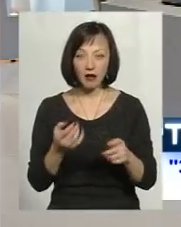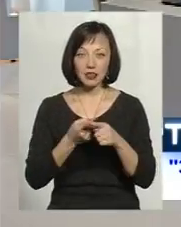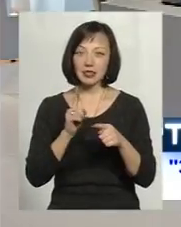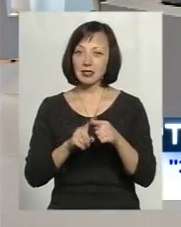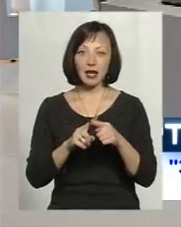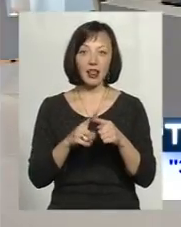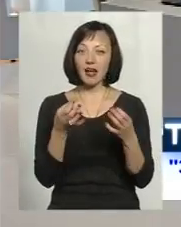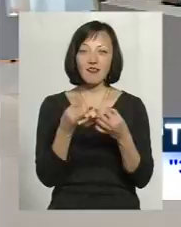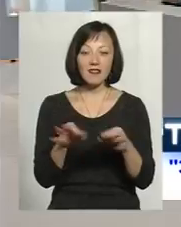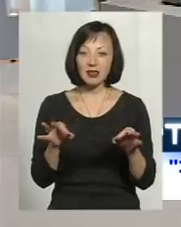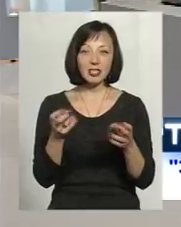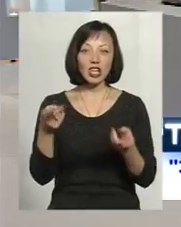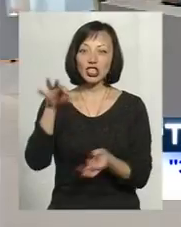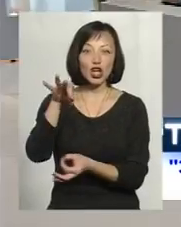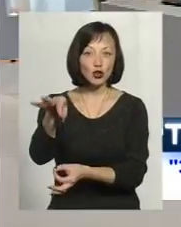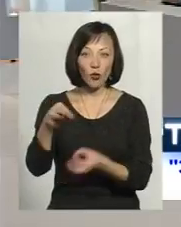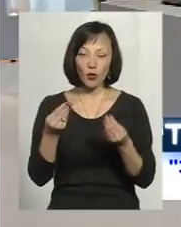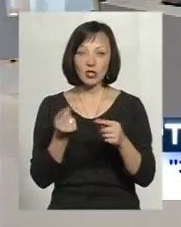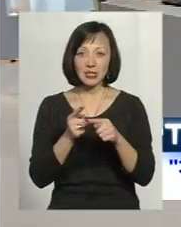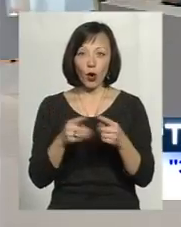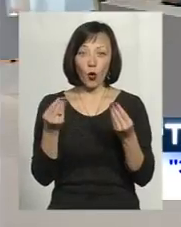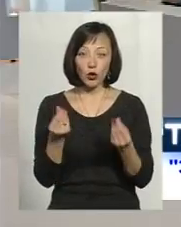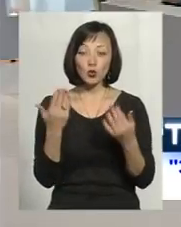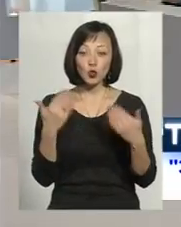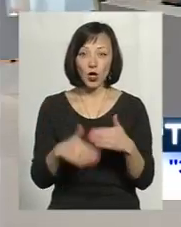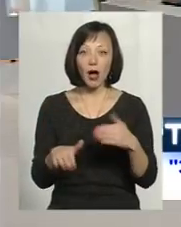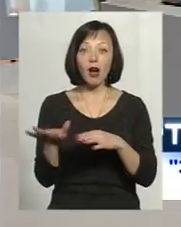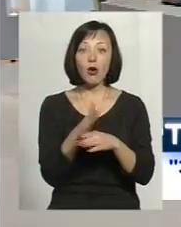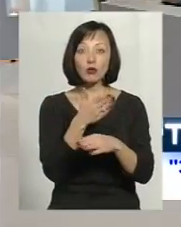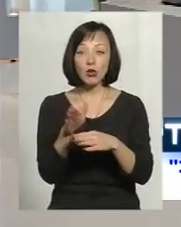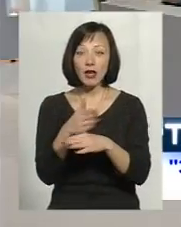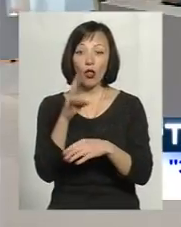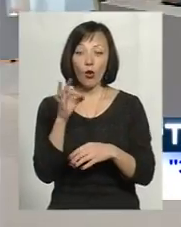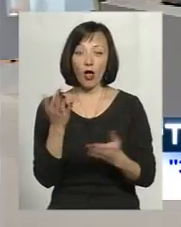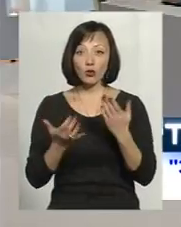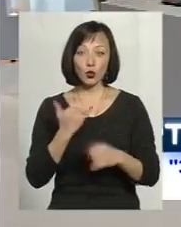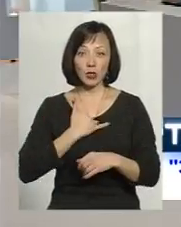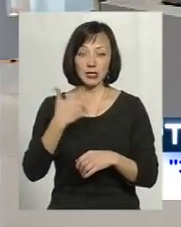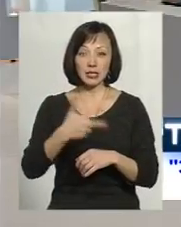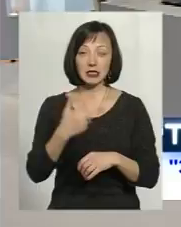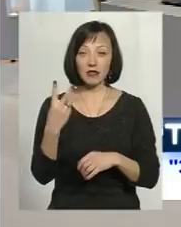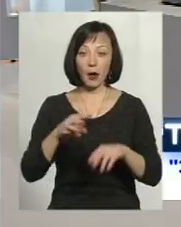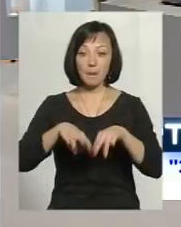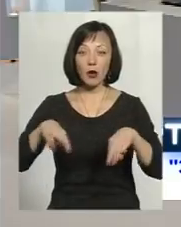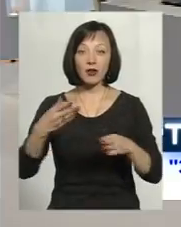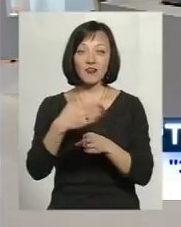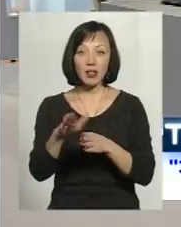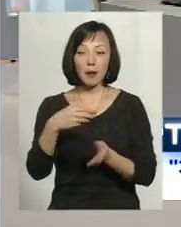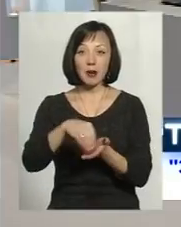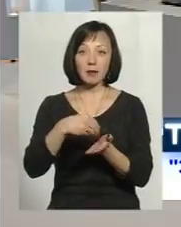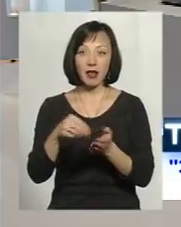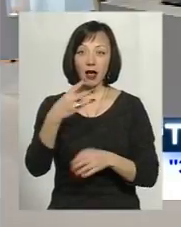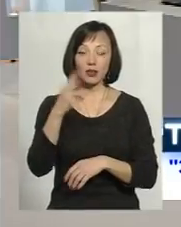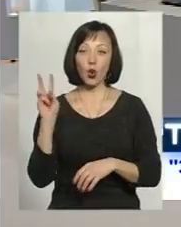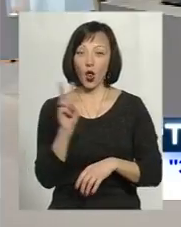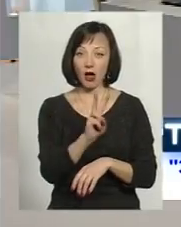не вільні кошти, це не залишкові кошти. Це кошти, які вже розподілені. Але якщо в нас, наприклад, 32 мільйони виділено на придбання